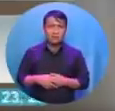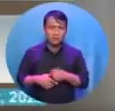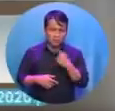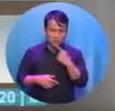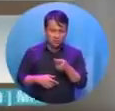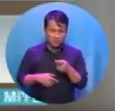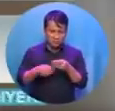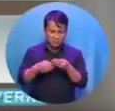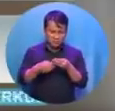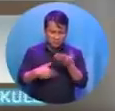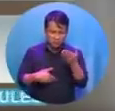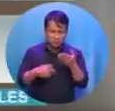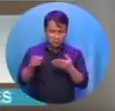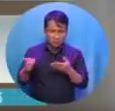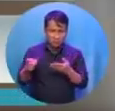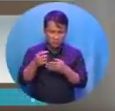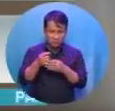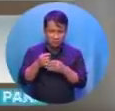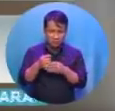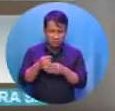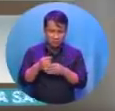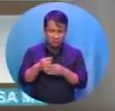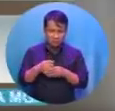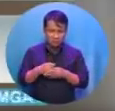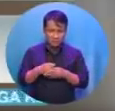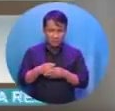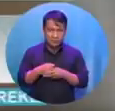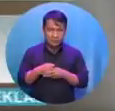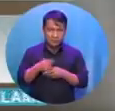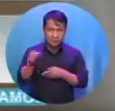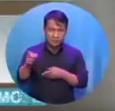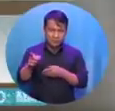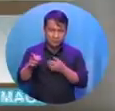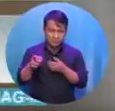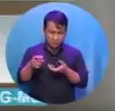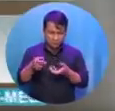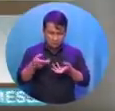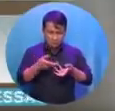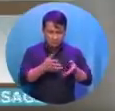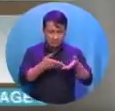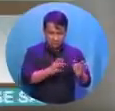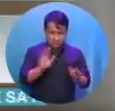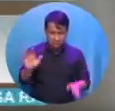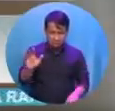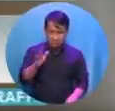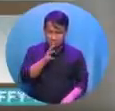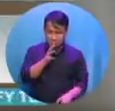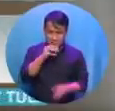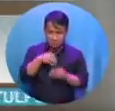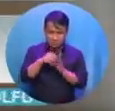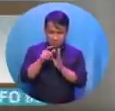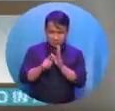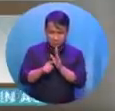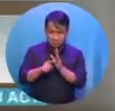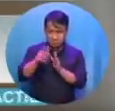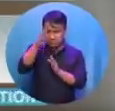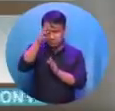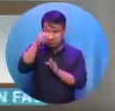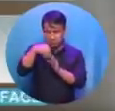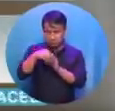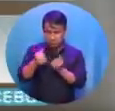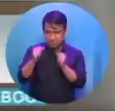mo, kinukonsente ng mga balae mo itong ginagawang kalokohan ng mister mo?